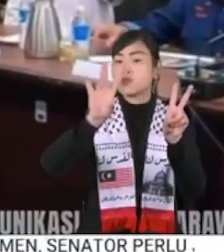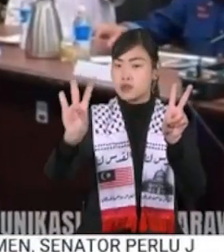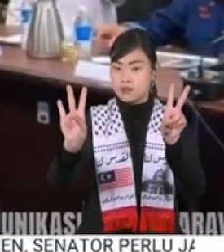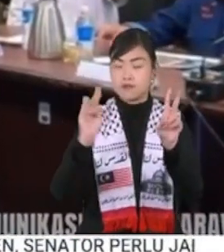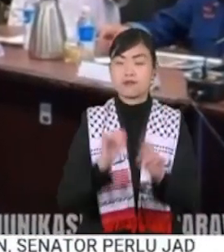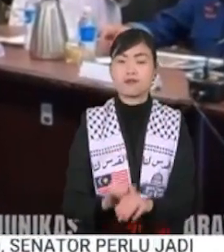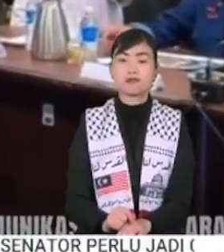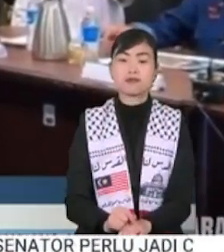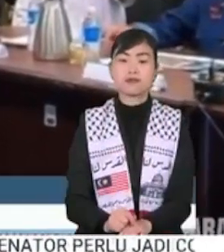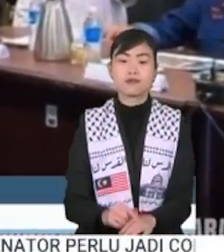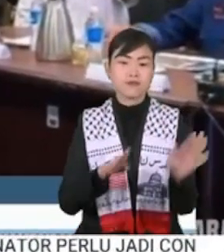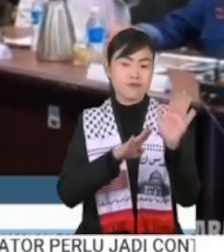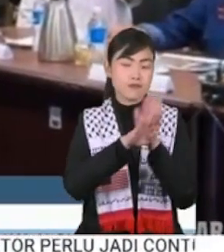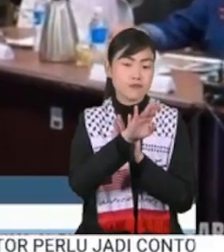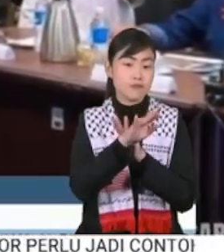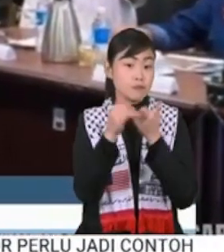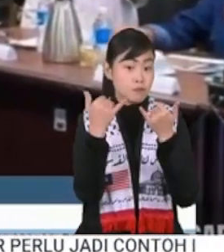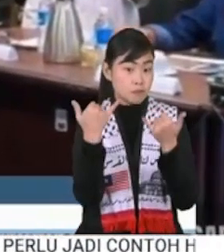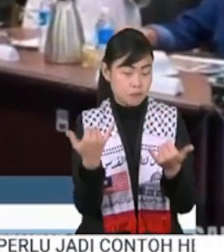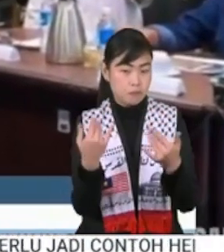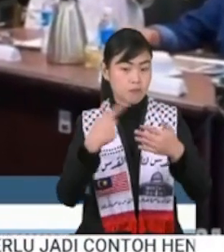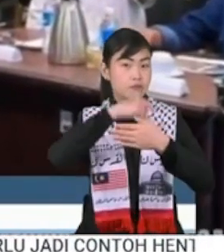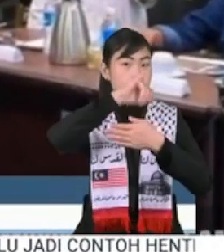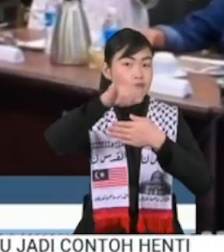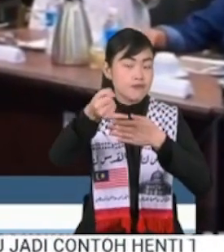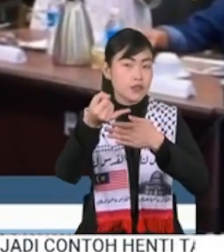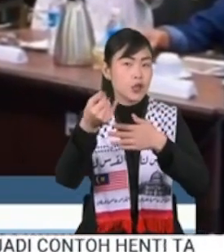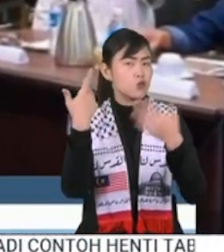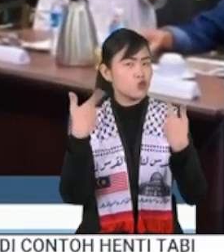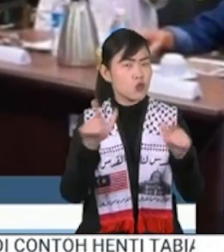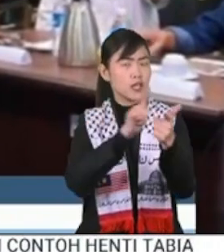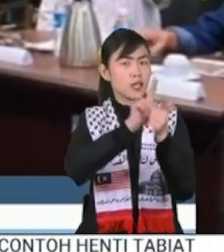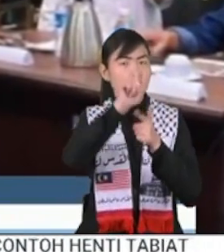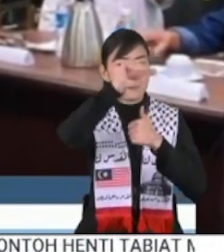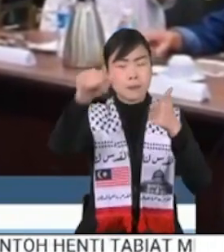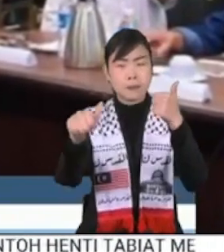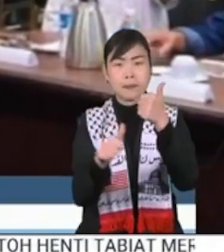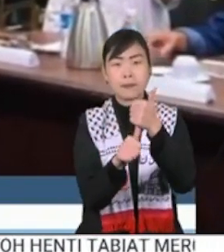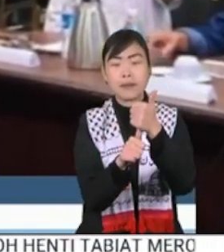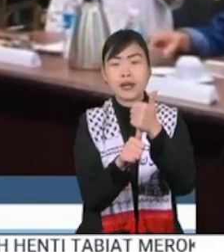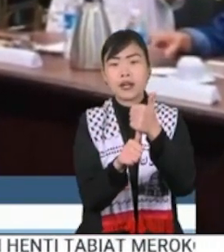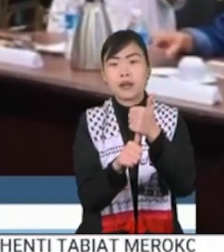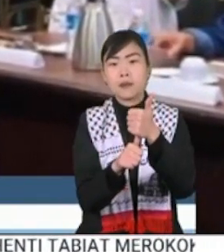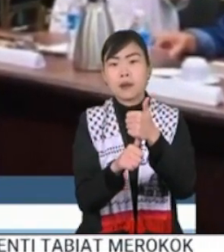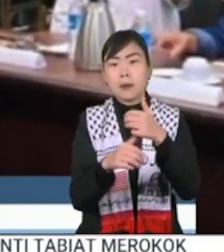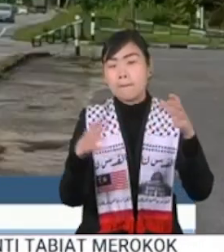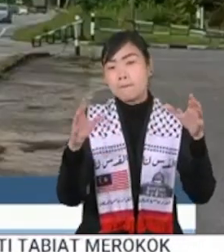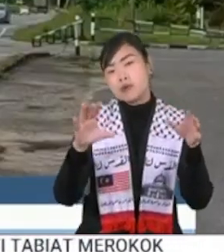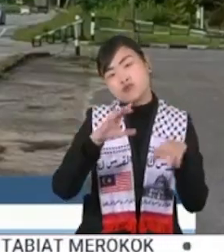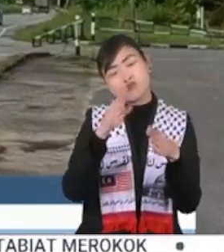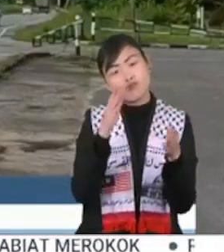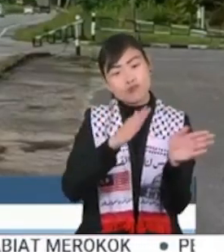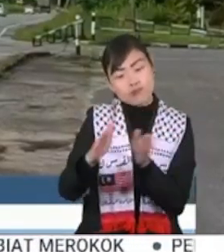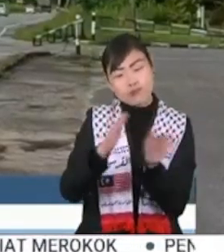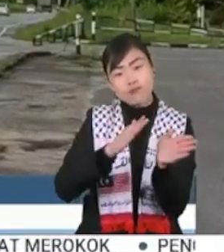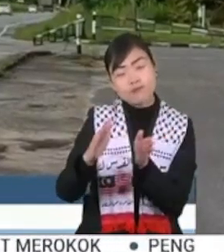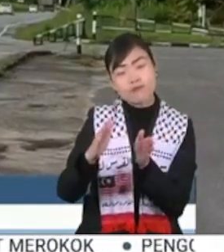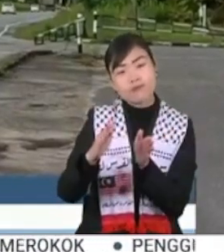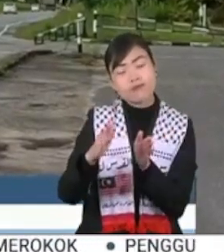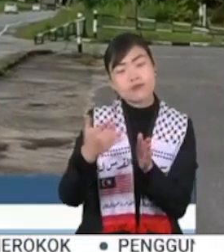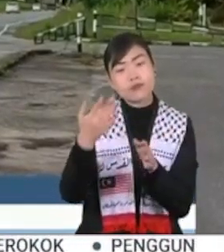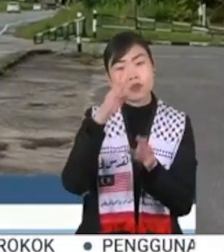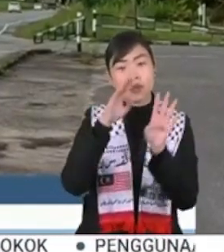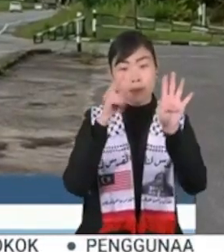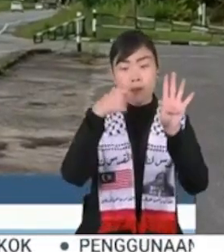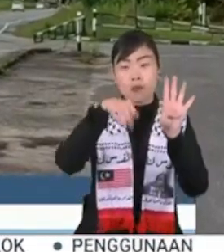27 kemajuan semasa projek tersebut yang diluluskan di bawah salah satu pakej second Trun road kini